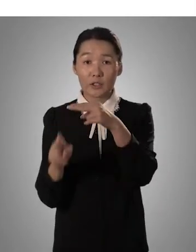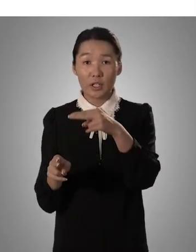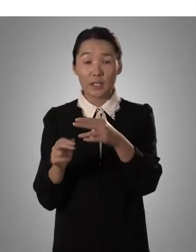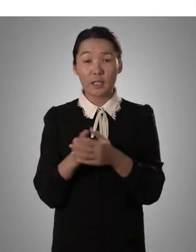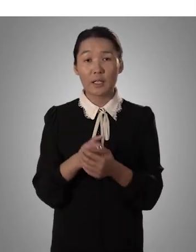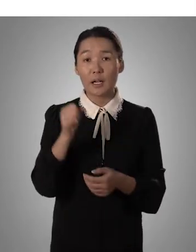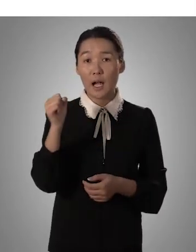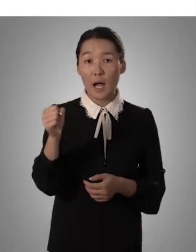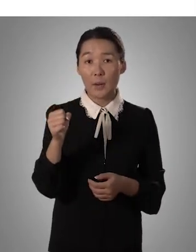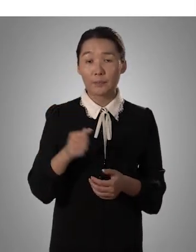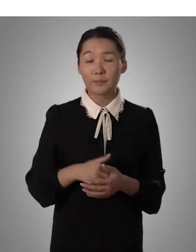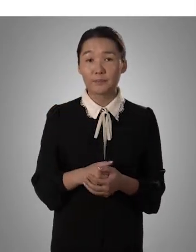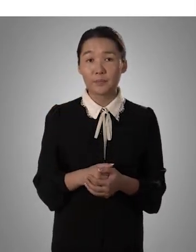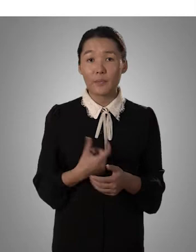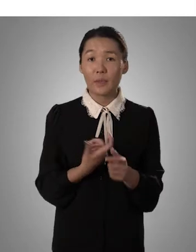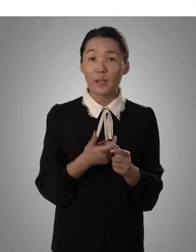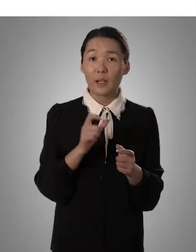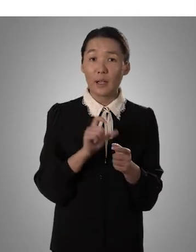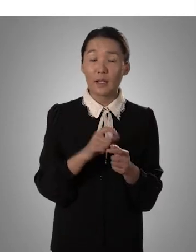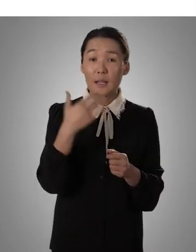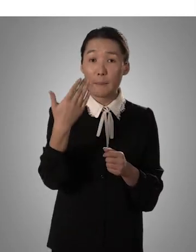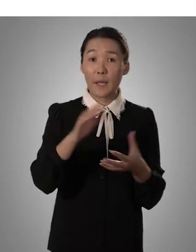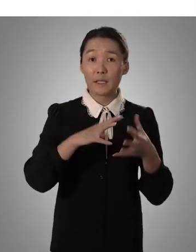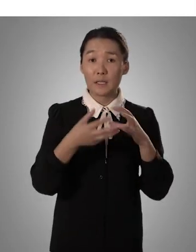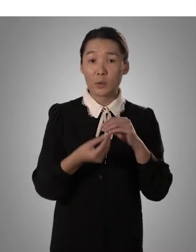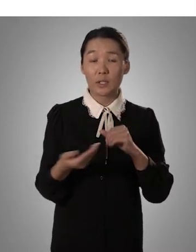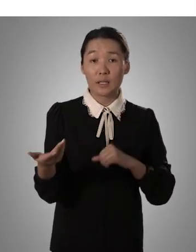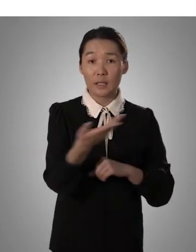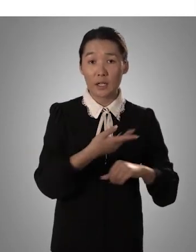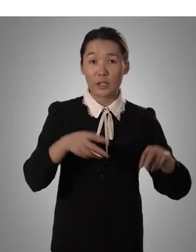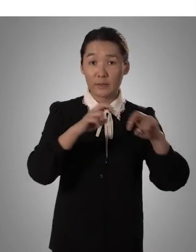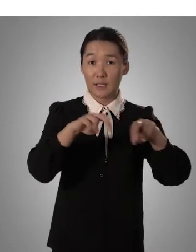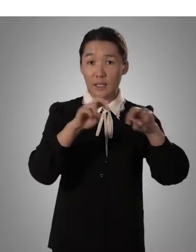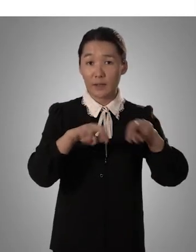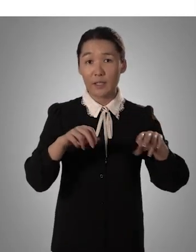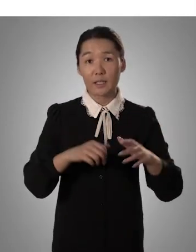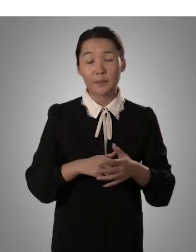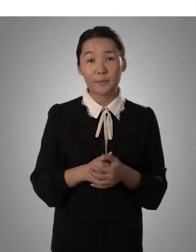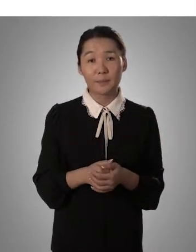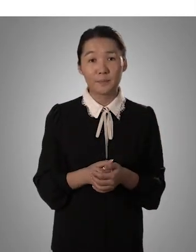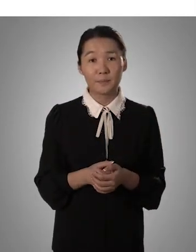а это 5 результат нашего исследования